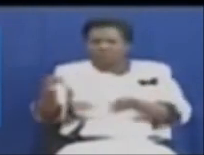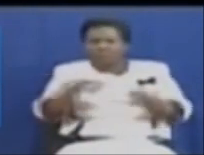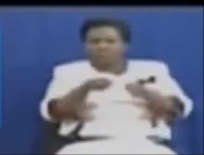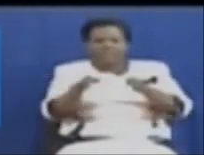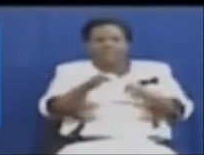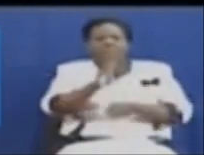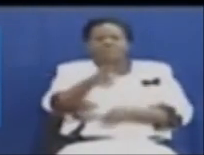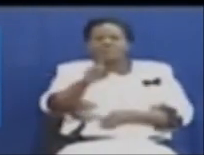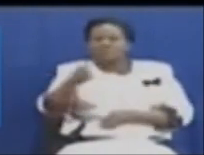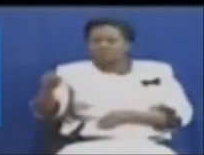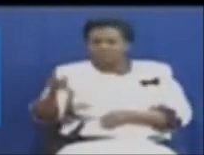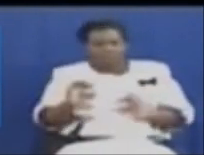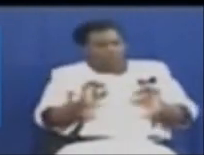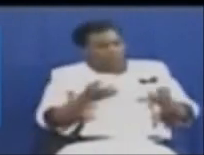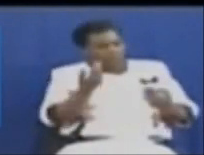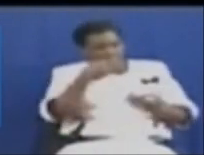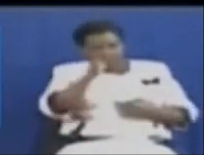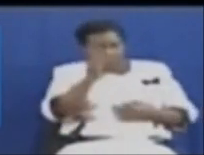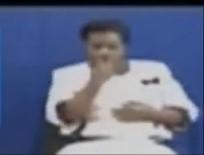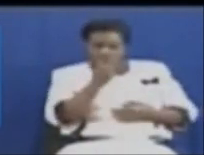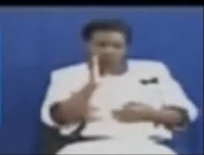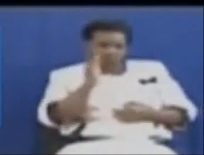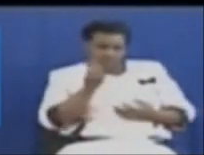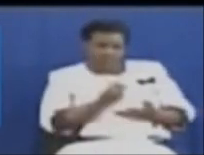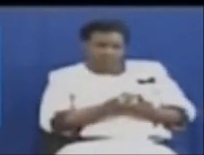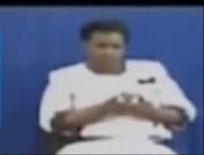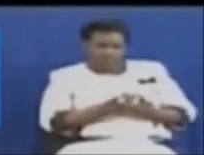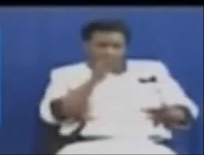watoto kama ombaomba na kufanya biashara mtaani.